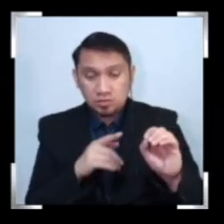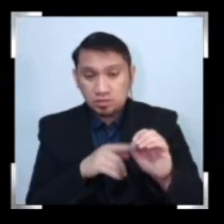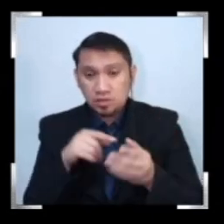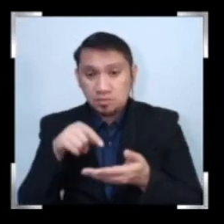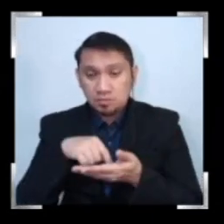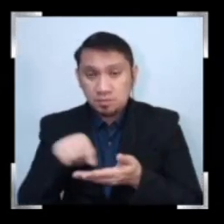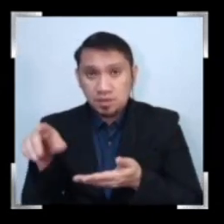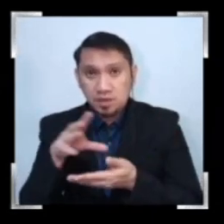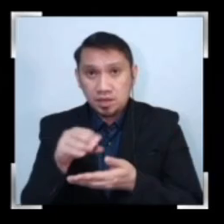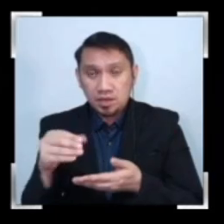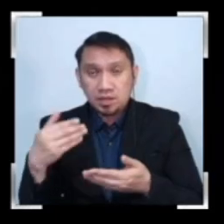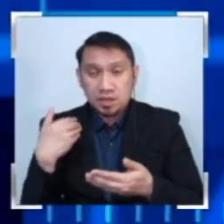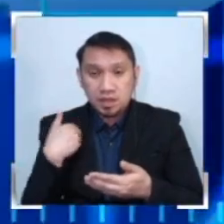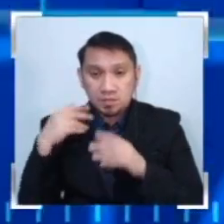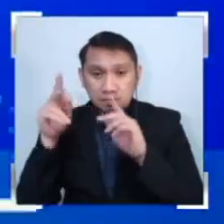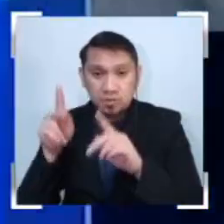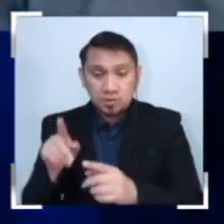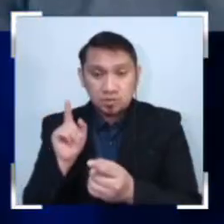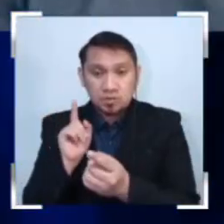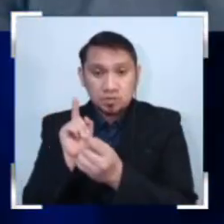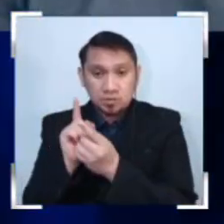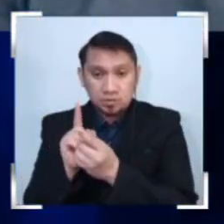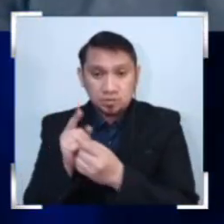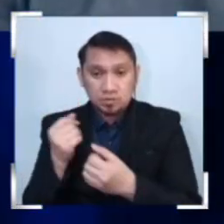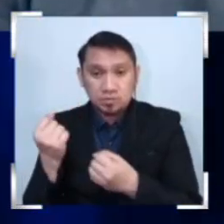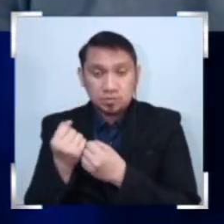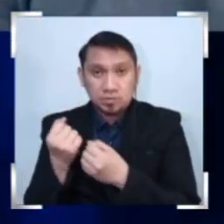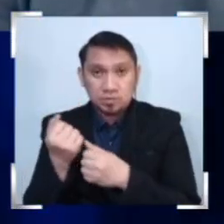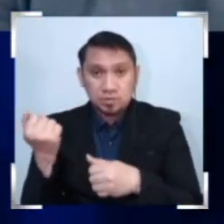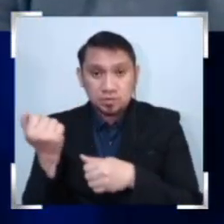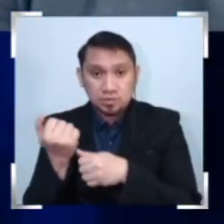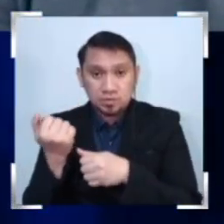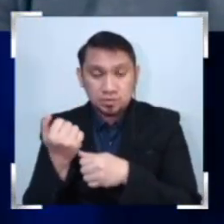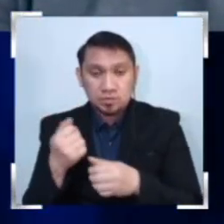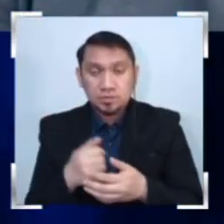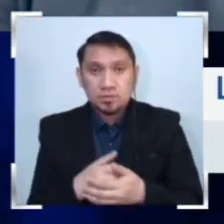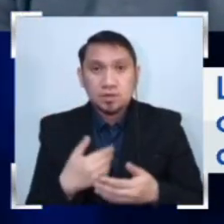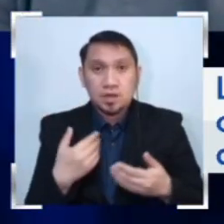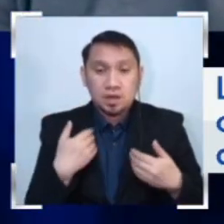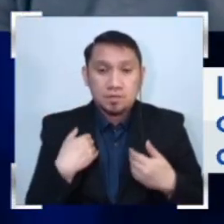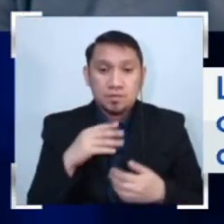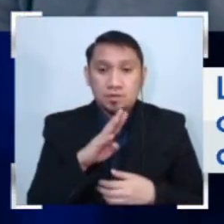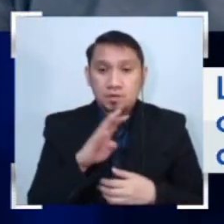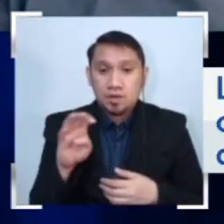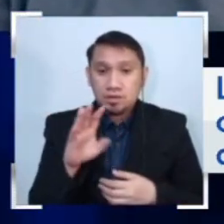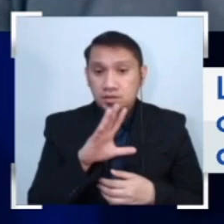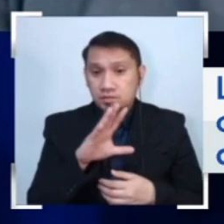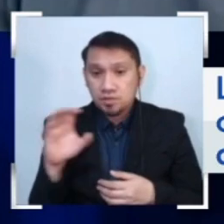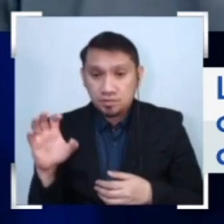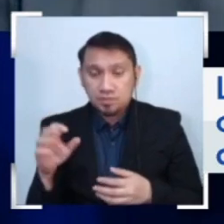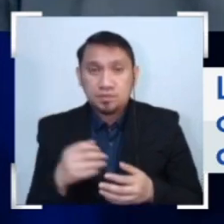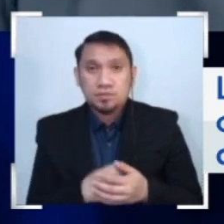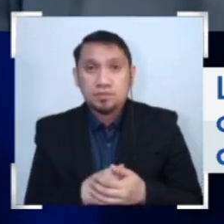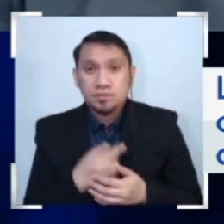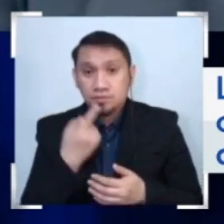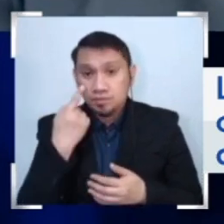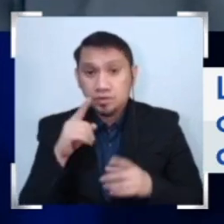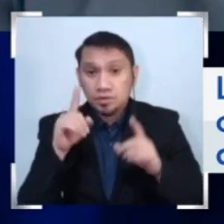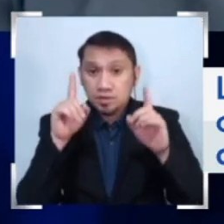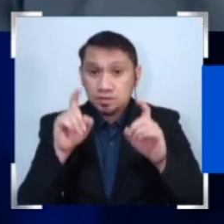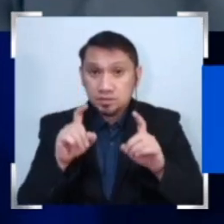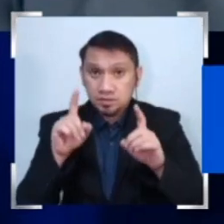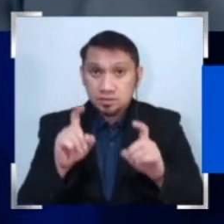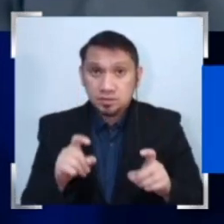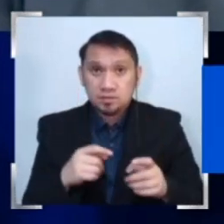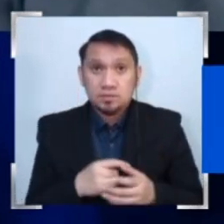silang lalapitan para mag-assess sa kanya. Meron pong 400, may 500 para lang dun ma'am sa exam. Ah. Tapos kung gusto